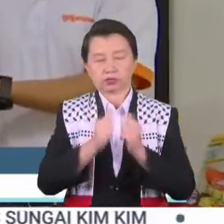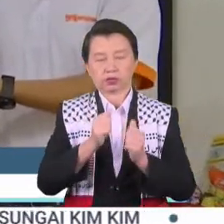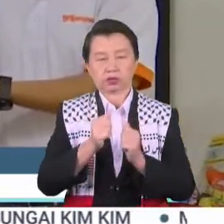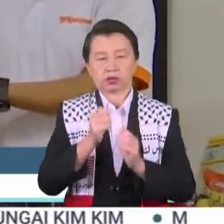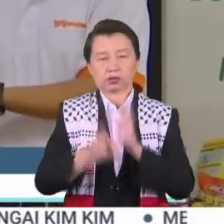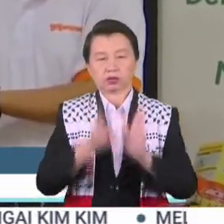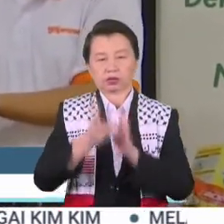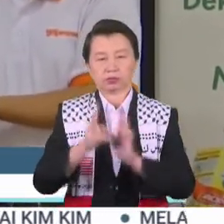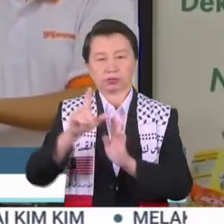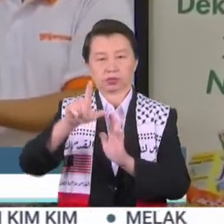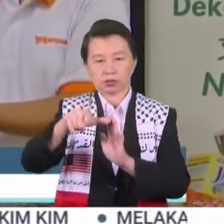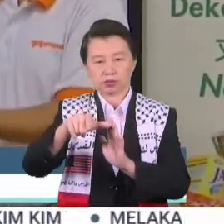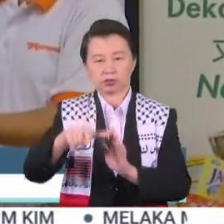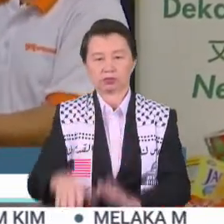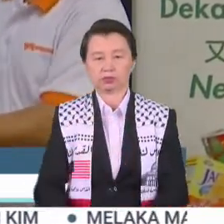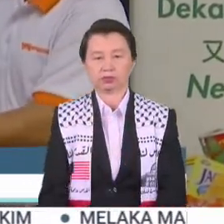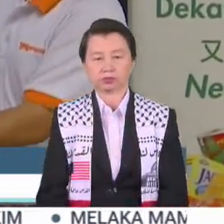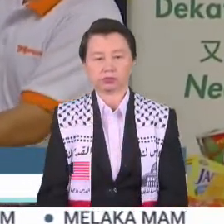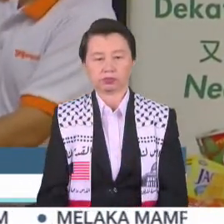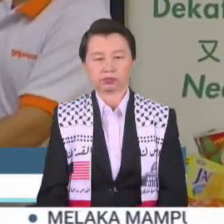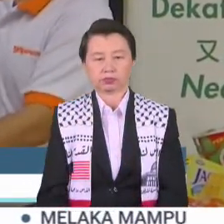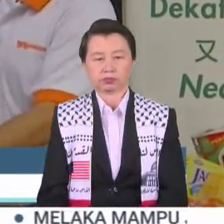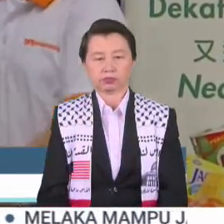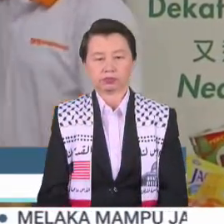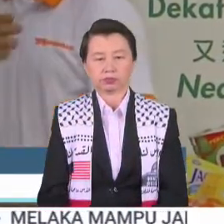Paralimpik Paris nanti.